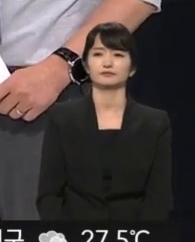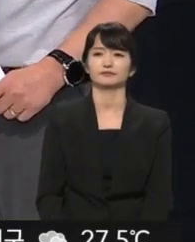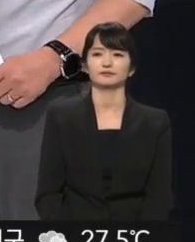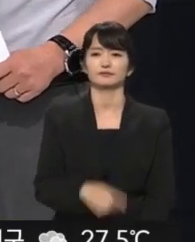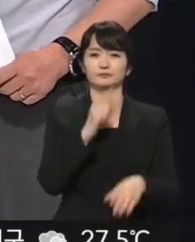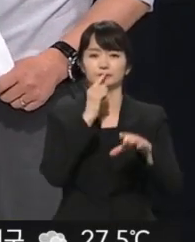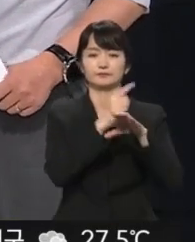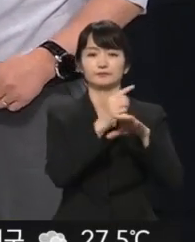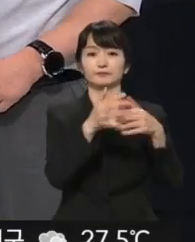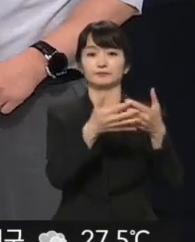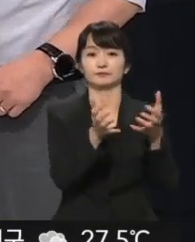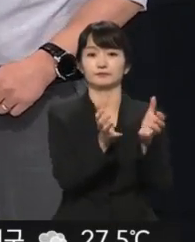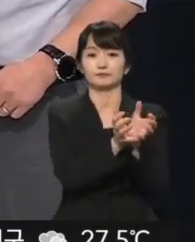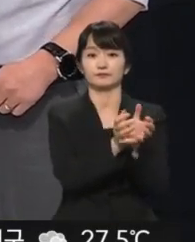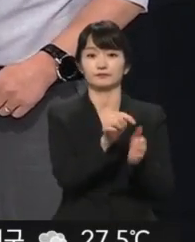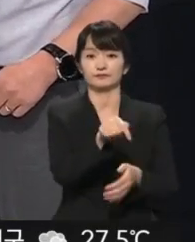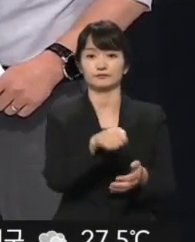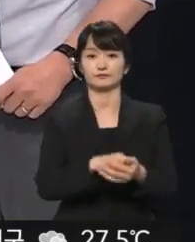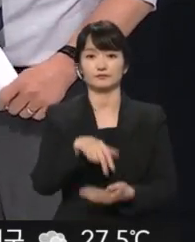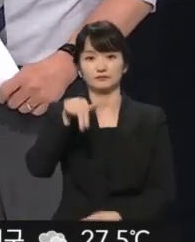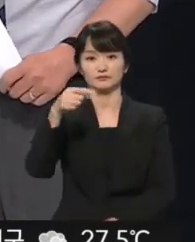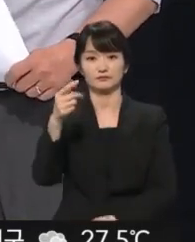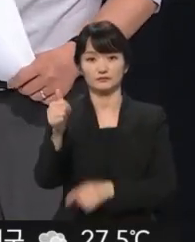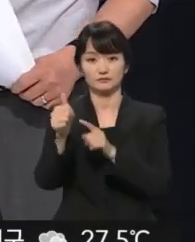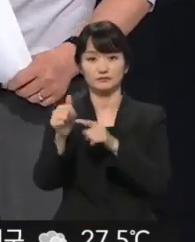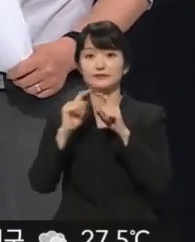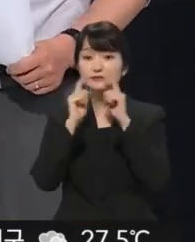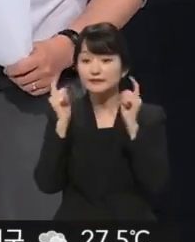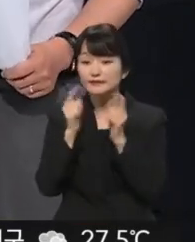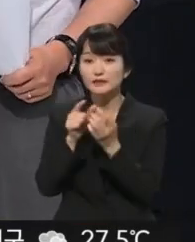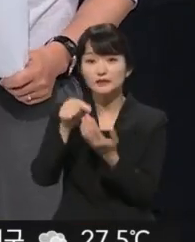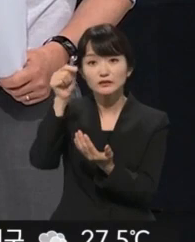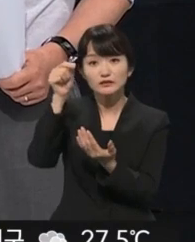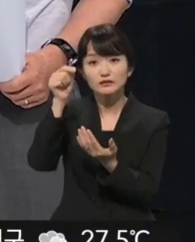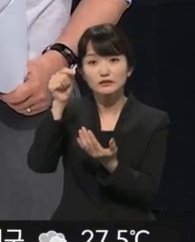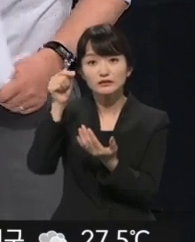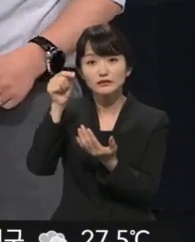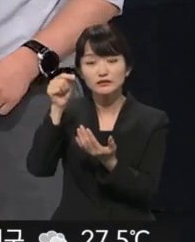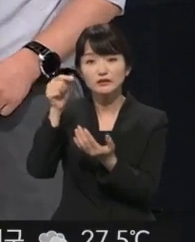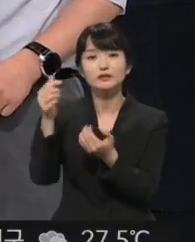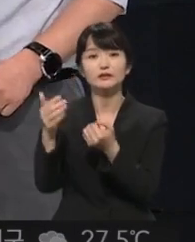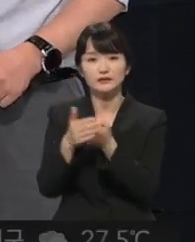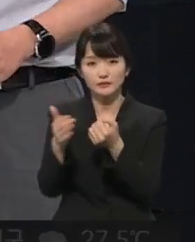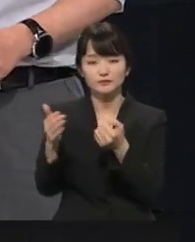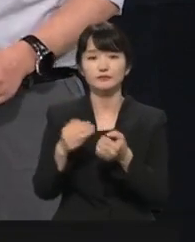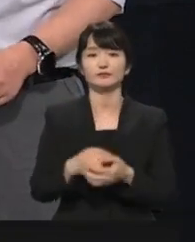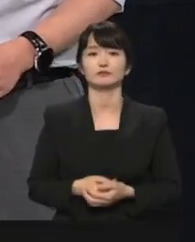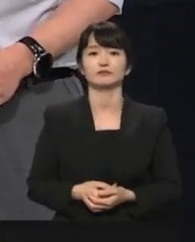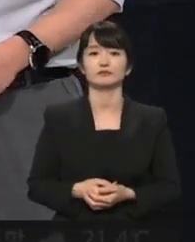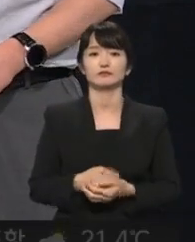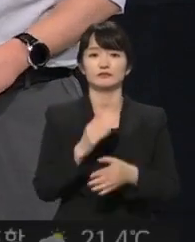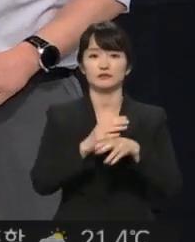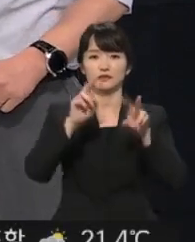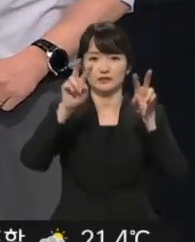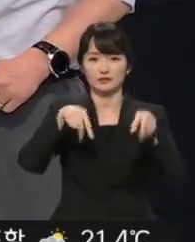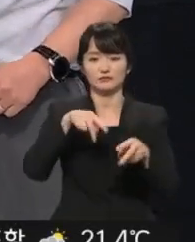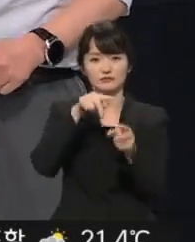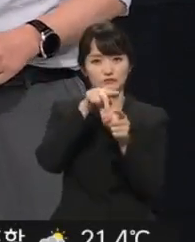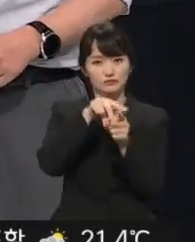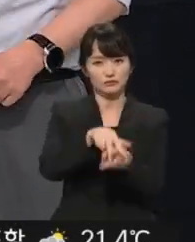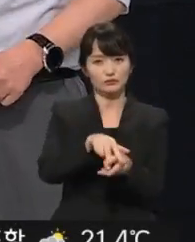그래서일까요? 민주당에선 비록 조 전 장관 개인의 선택에 달린 문제긴 하지만 무소속